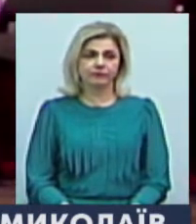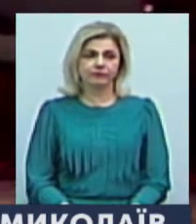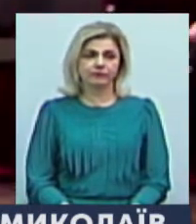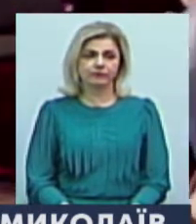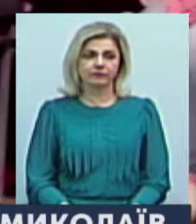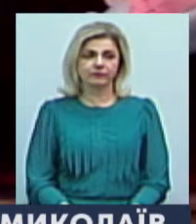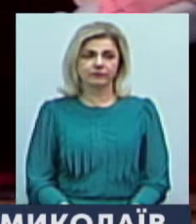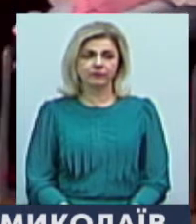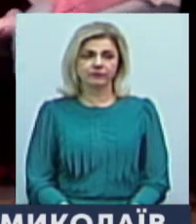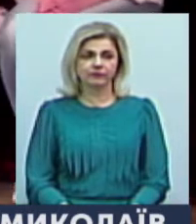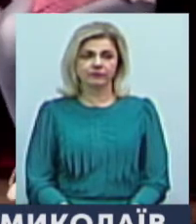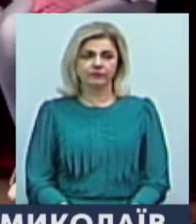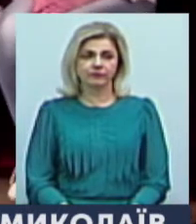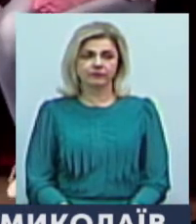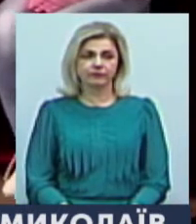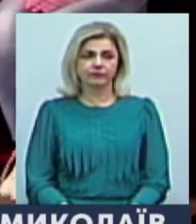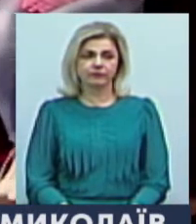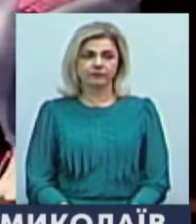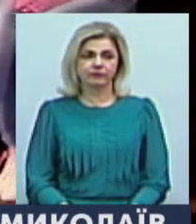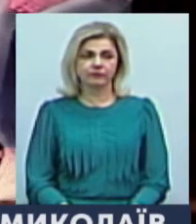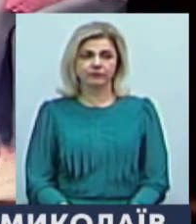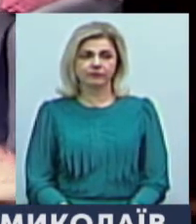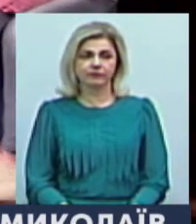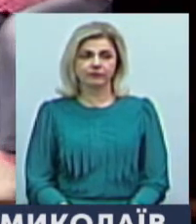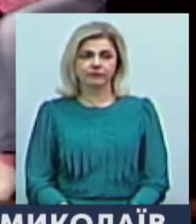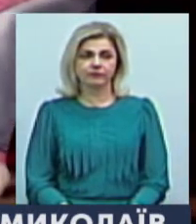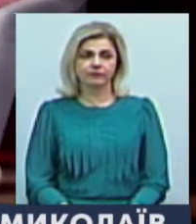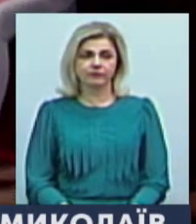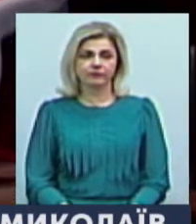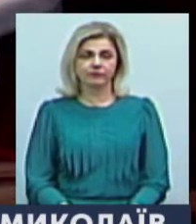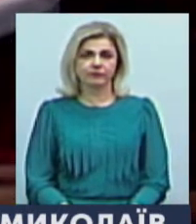ігрушки. Отправте в корзину мене, удаліть мене з моєї болі.